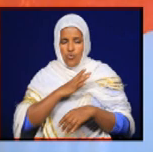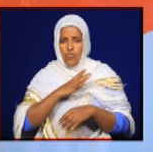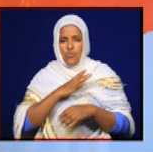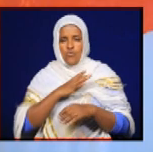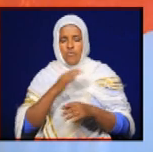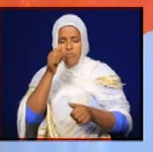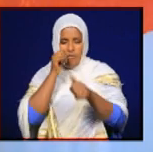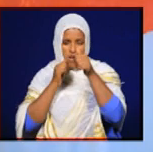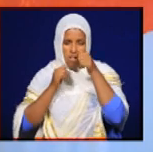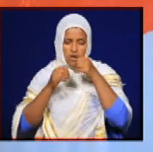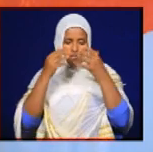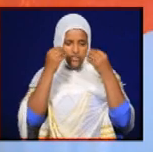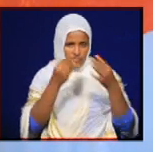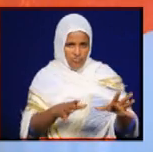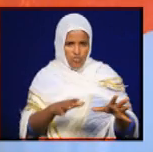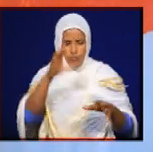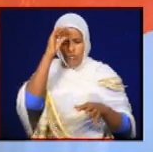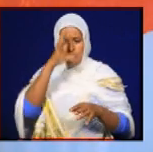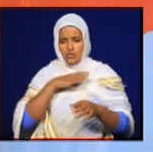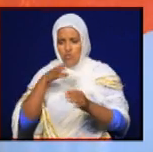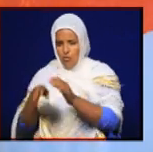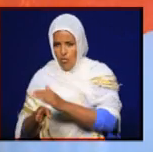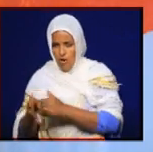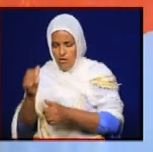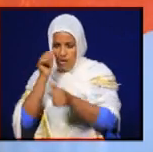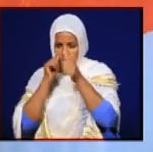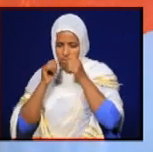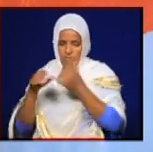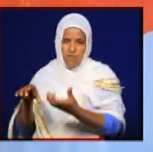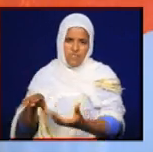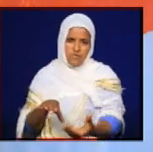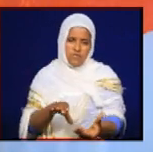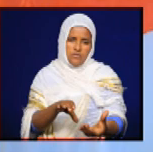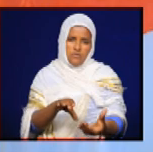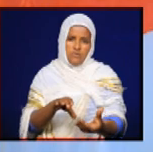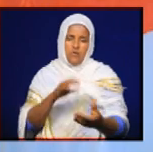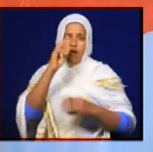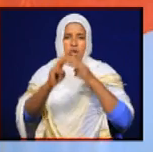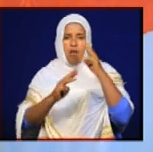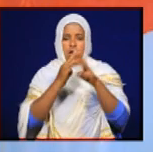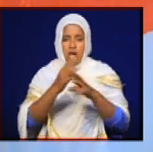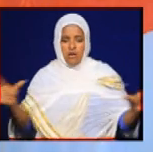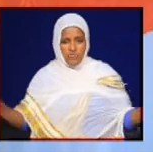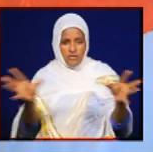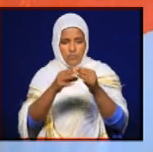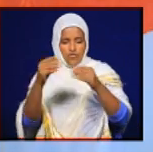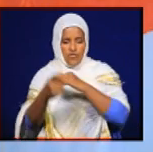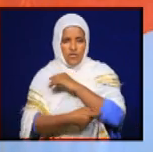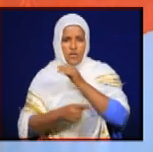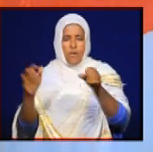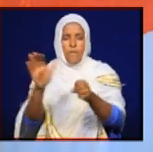ማላቀሻ አጥፍቶ በየሰው ጓዳ እንባየባከነ ዓለም ተሰብስቦ ፈተና